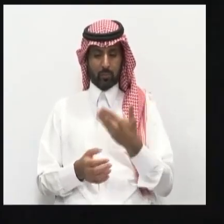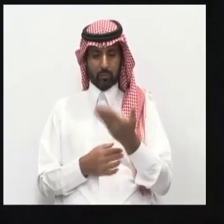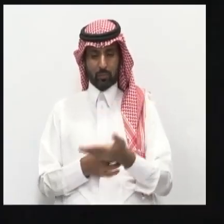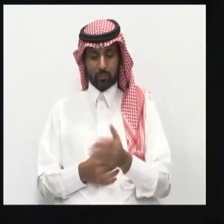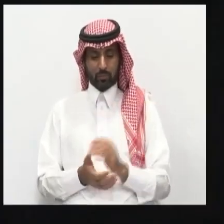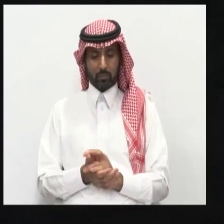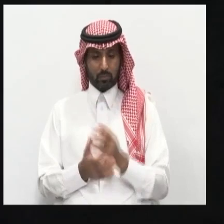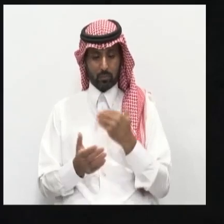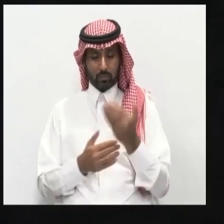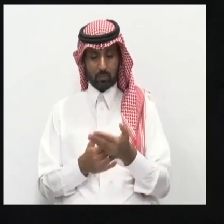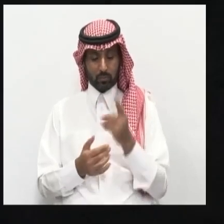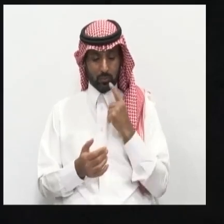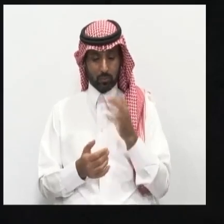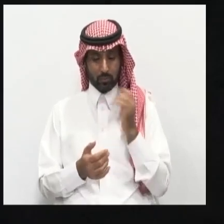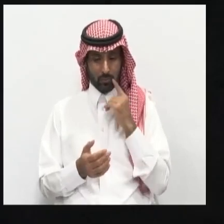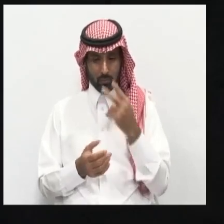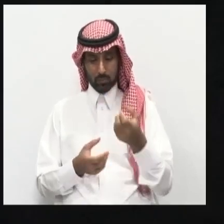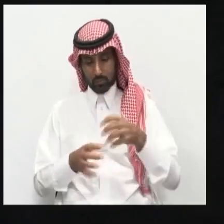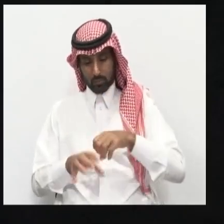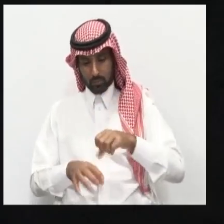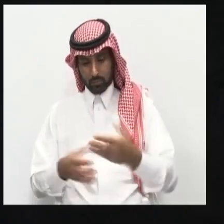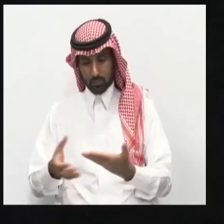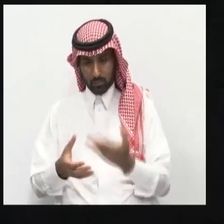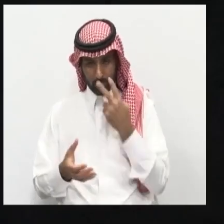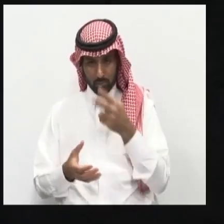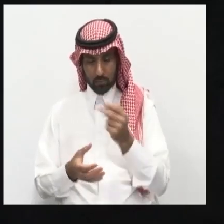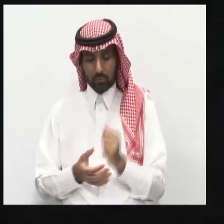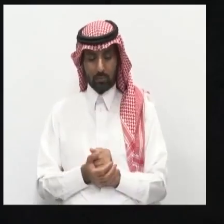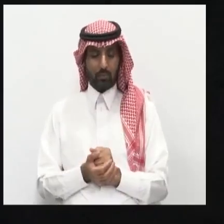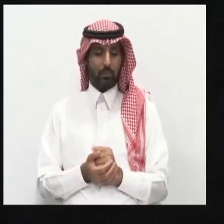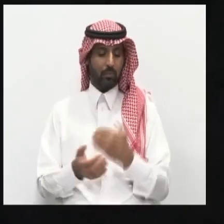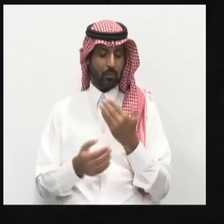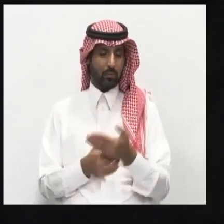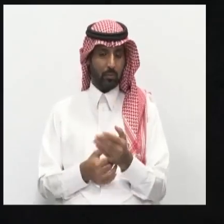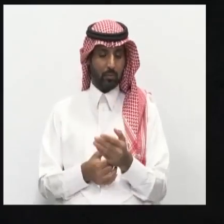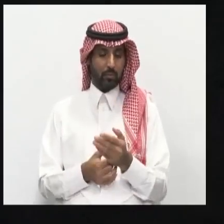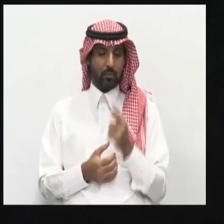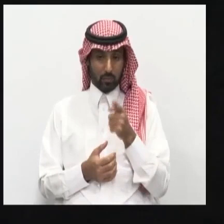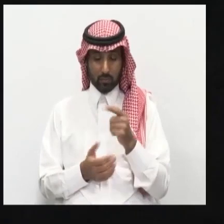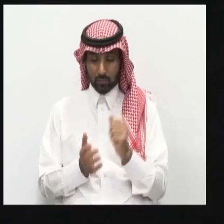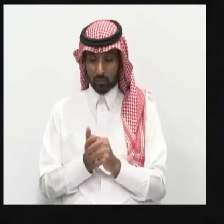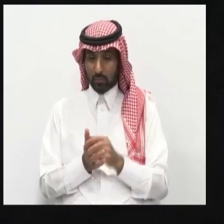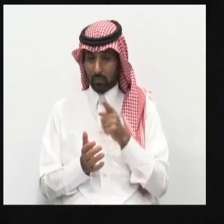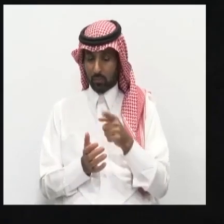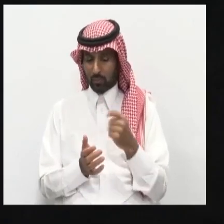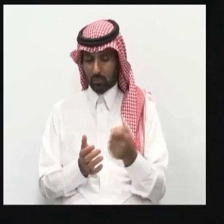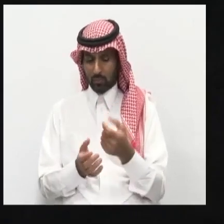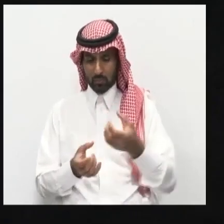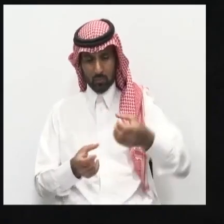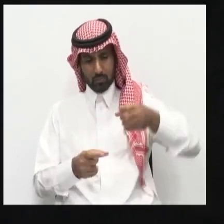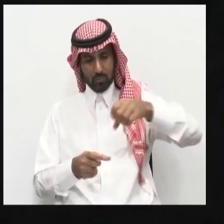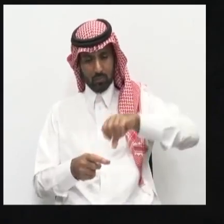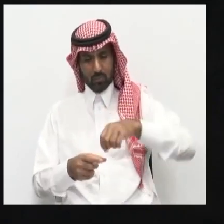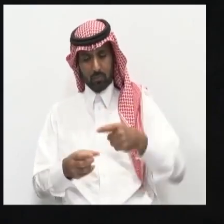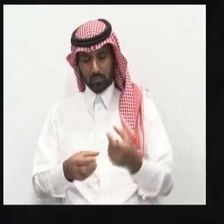امامك التجربه هذه سهله وبسيط بسيطه التجربه هذه ممكن تعملها حتى انت في البيت باشياء بسيطه